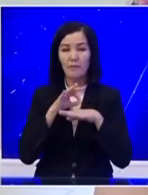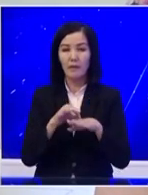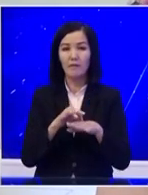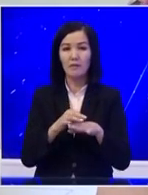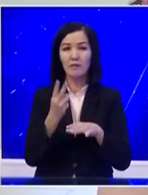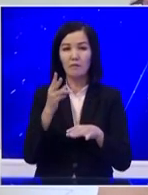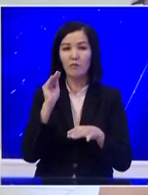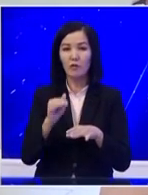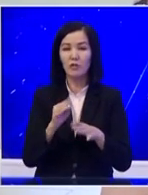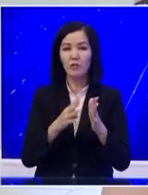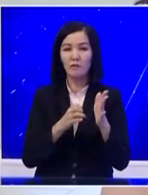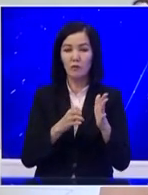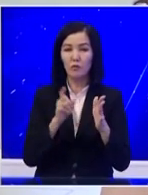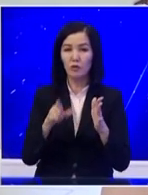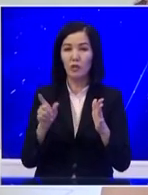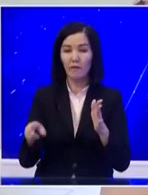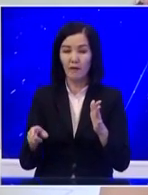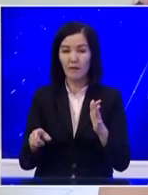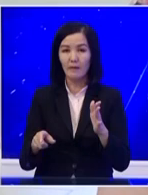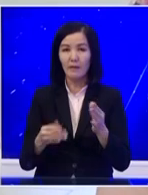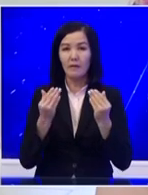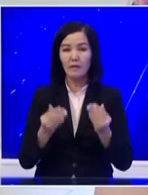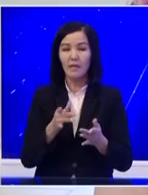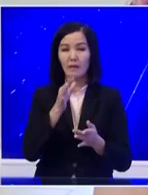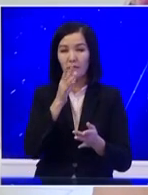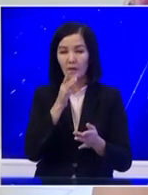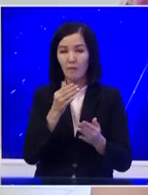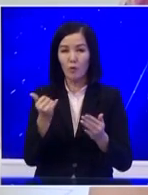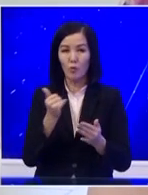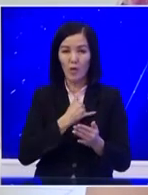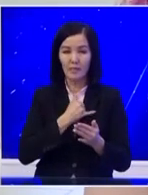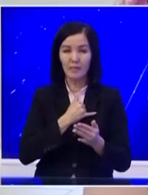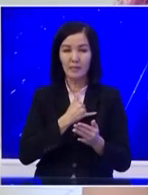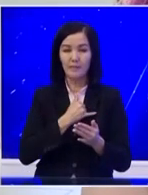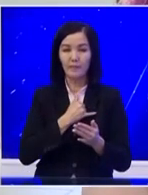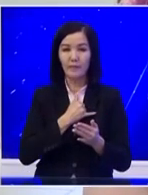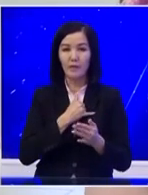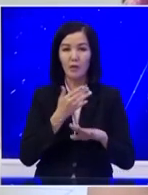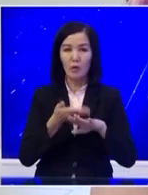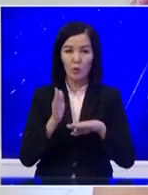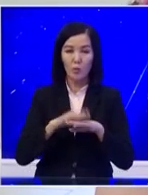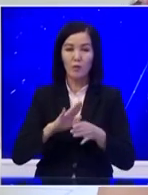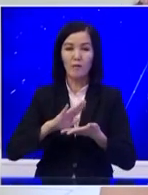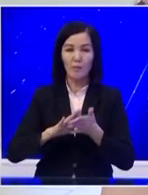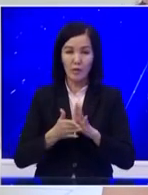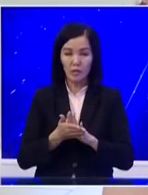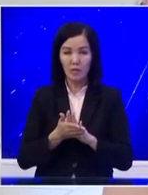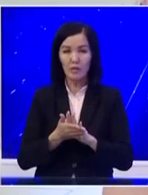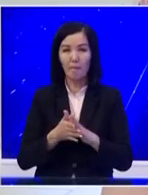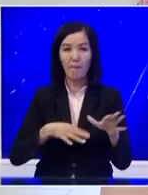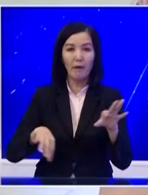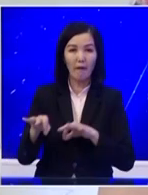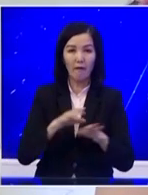обучение 2900 человек. В настоящее время у нас, несмотря на сложившуюся ситуацию в стране, этот проект